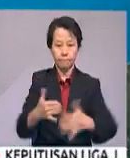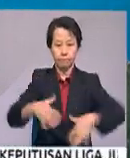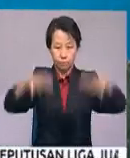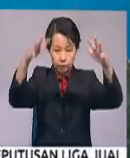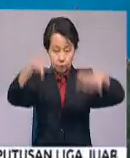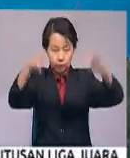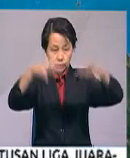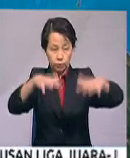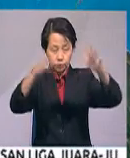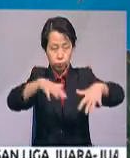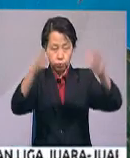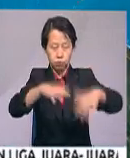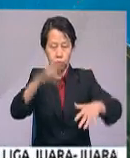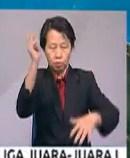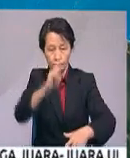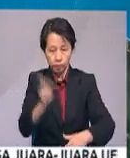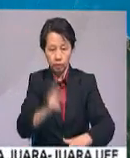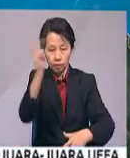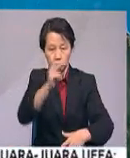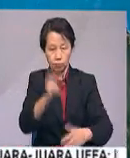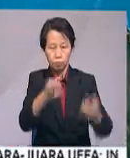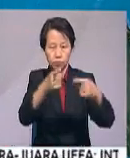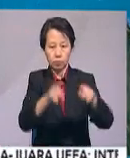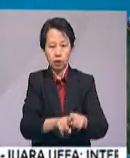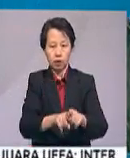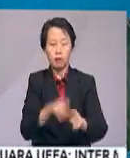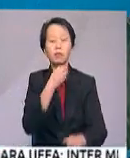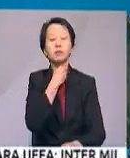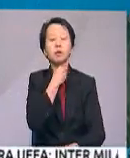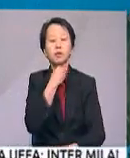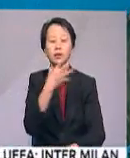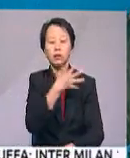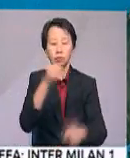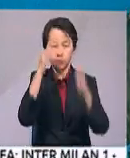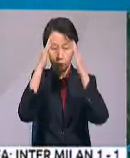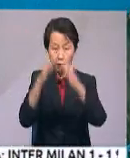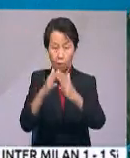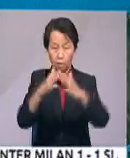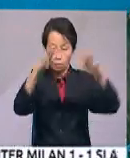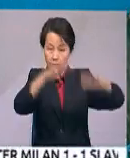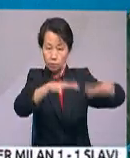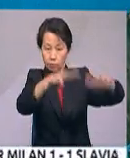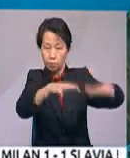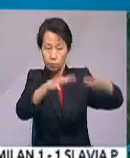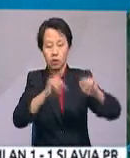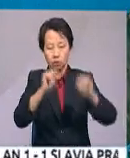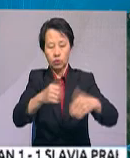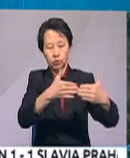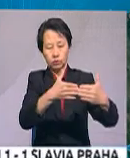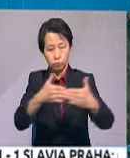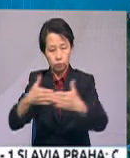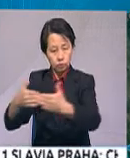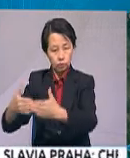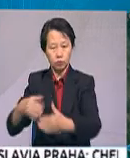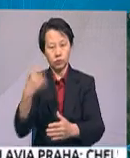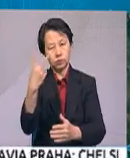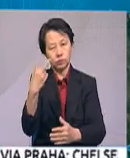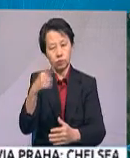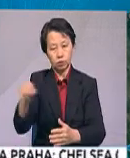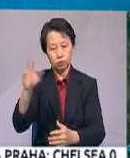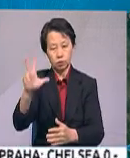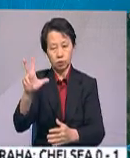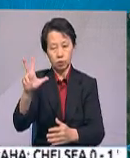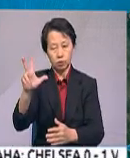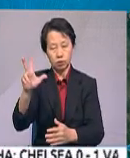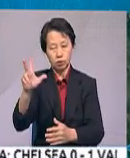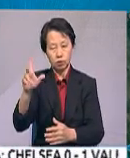hujan dan ribut petir yang masih lagi berlaku di negeri Perak dan juga Pahang dijangka boleh berterusan dalam masa 2 ke 3 jam